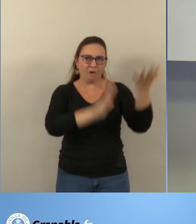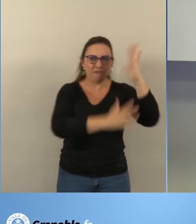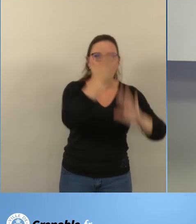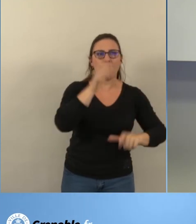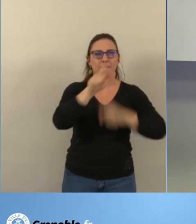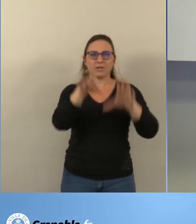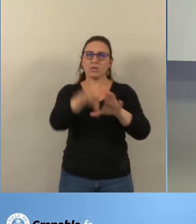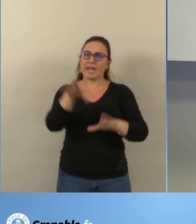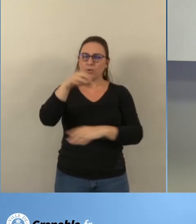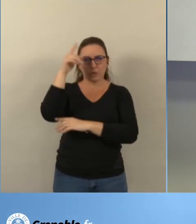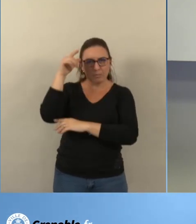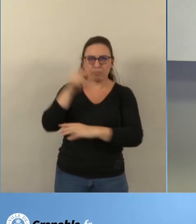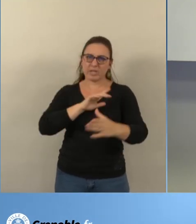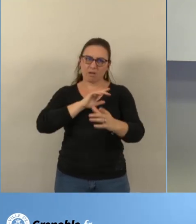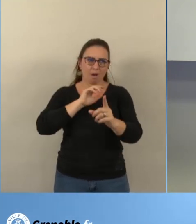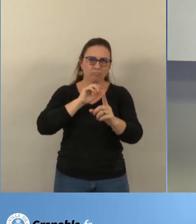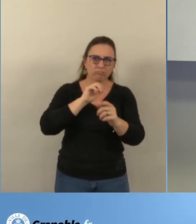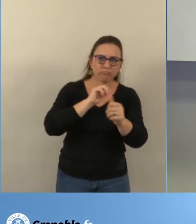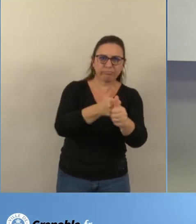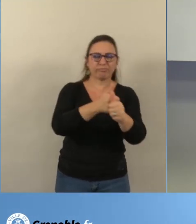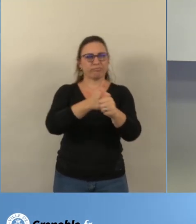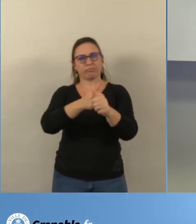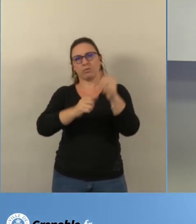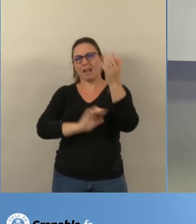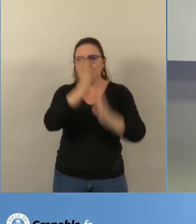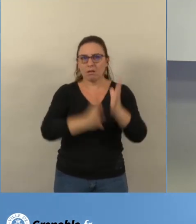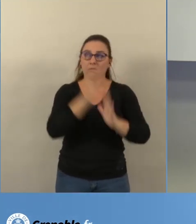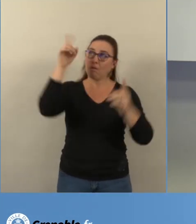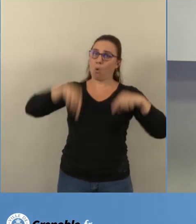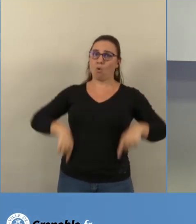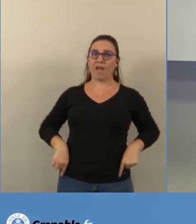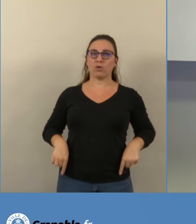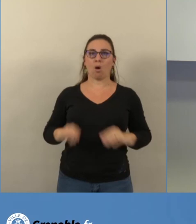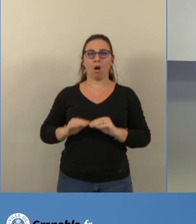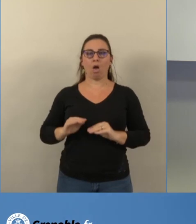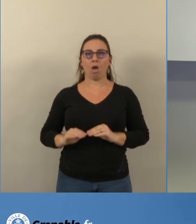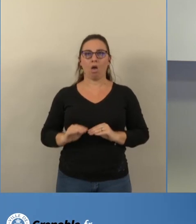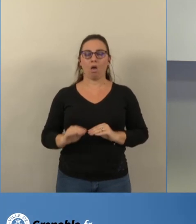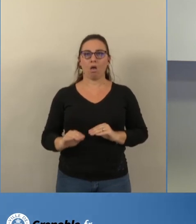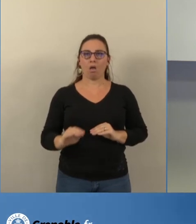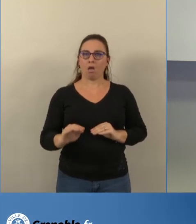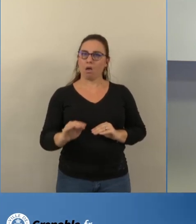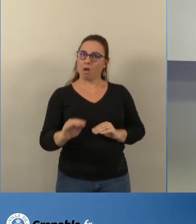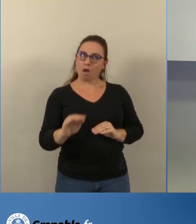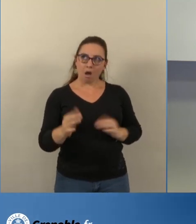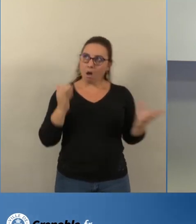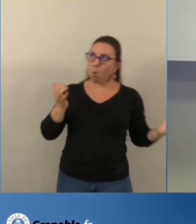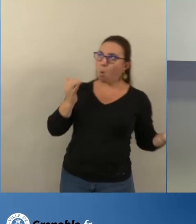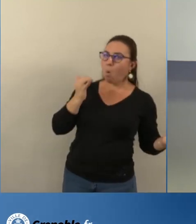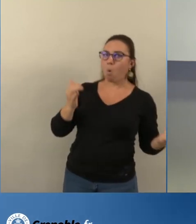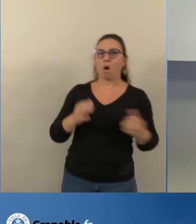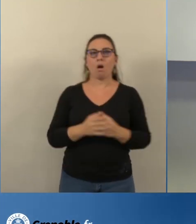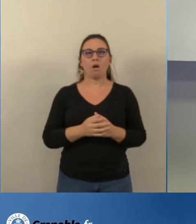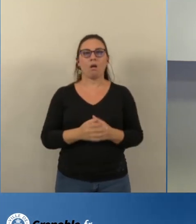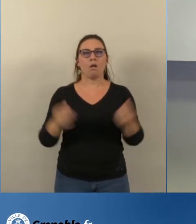République le gouvernement tarde à réagir et l'invitation du ministre